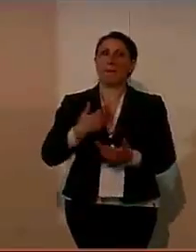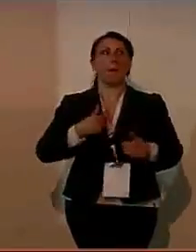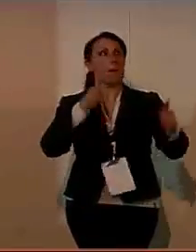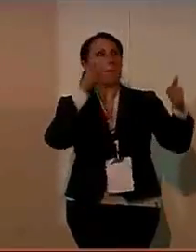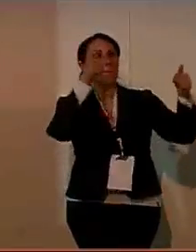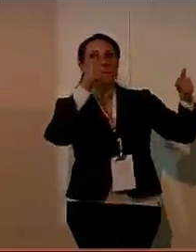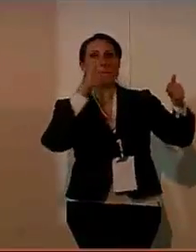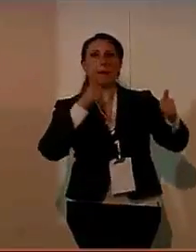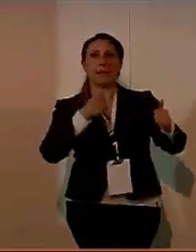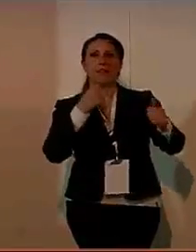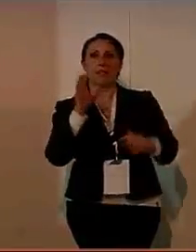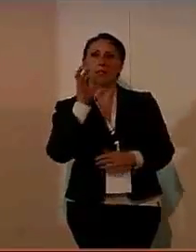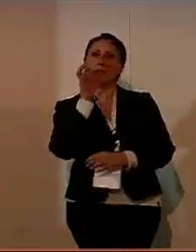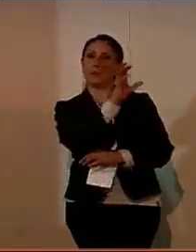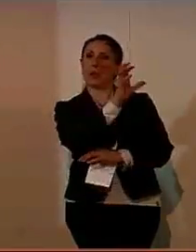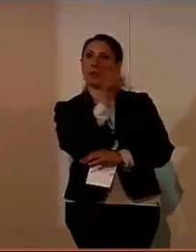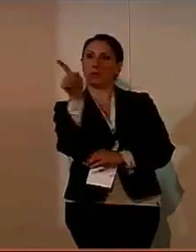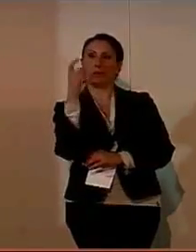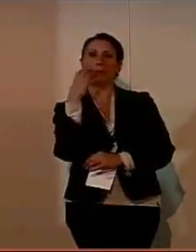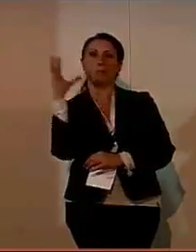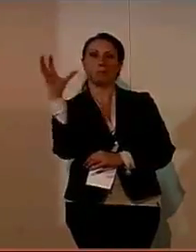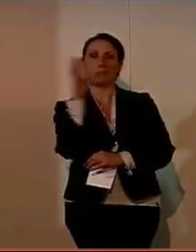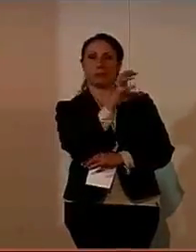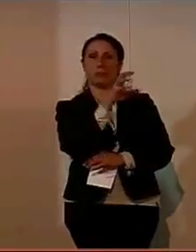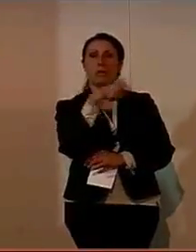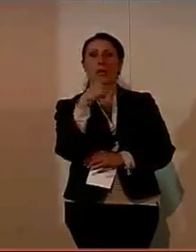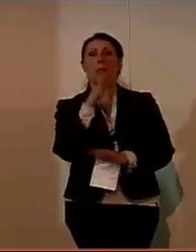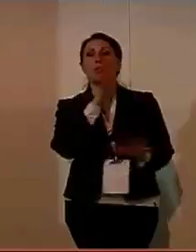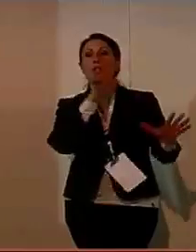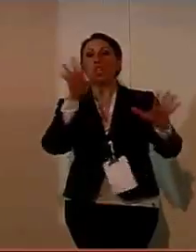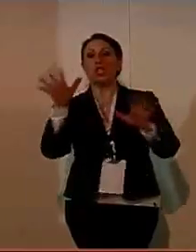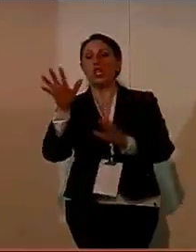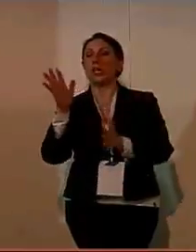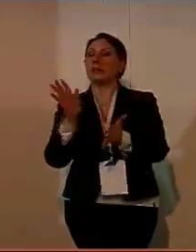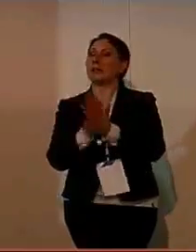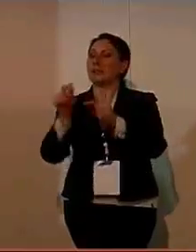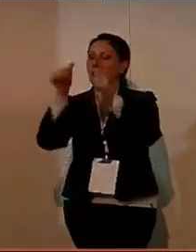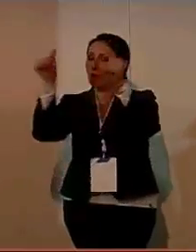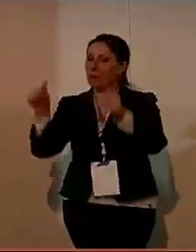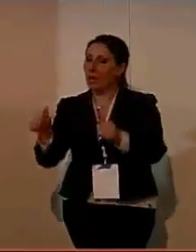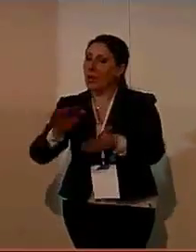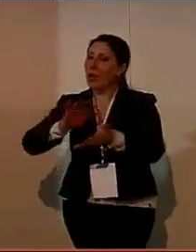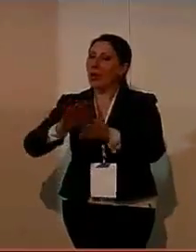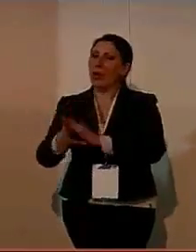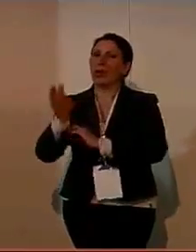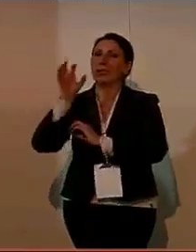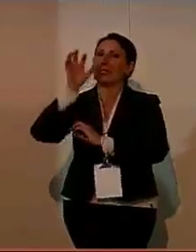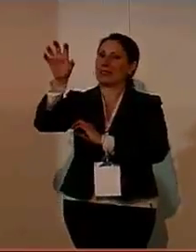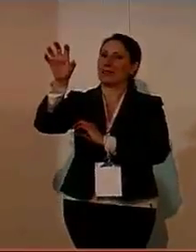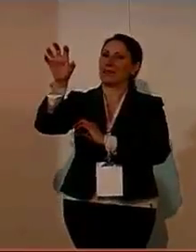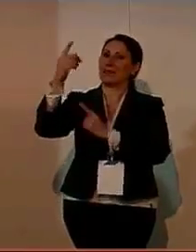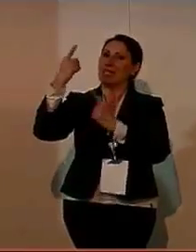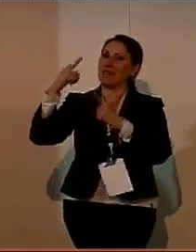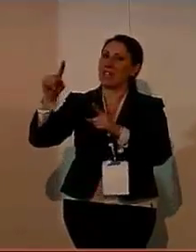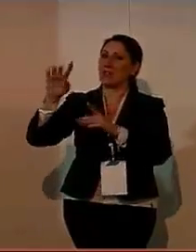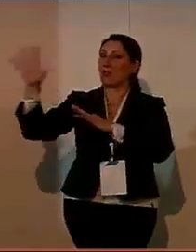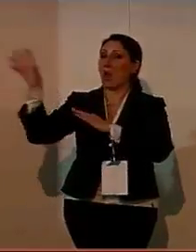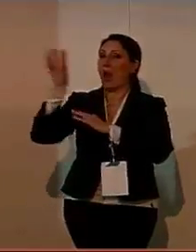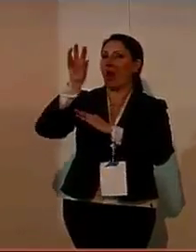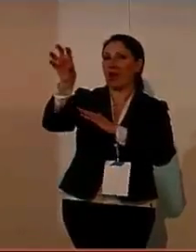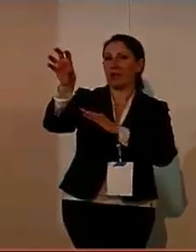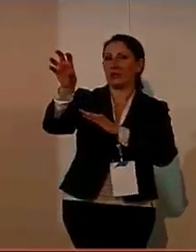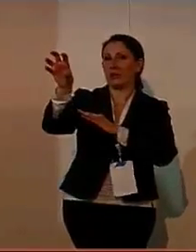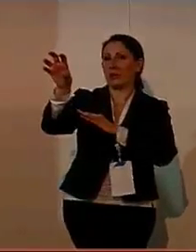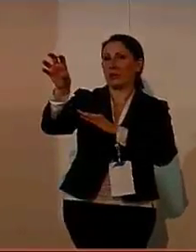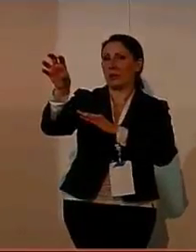con questo simbolo e dieci giorni dopo li di stampo uguali ma col simbolo degli altri perché più possibilità di